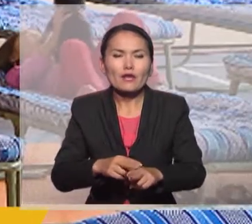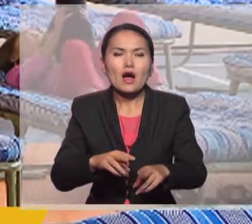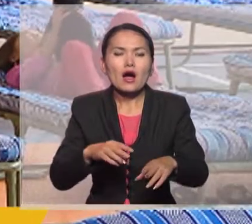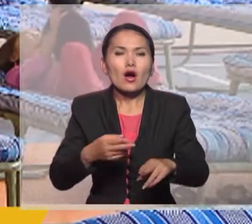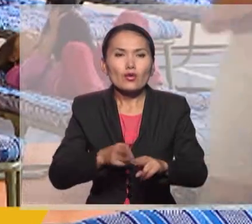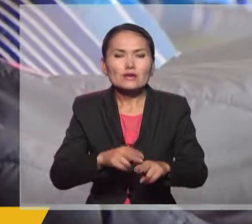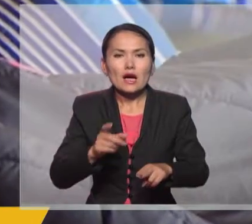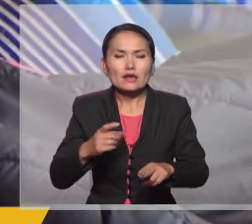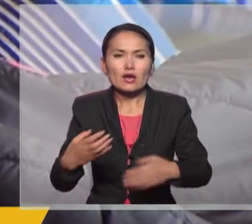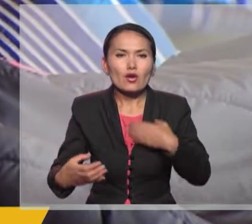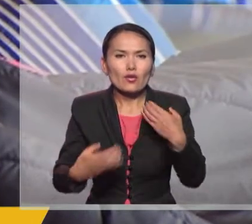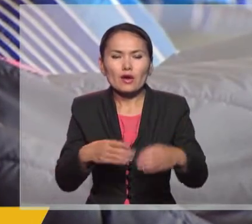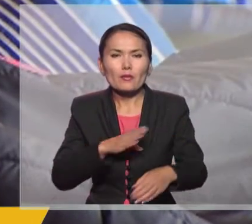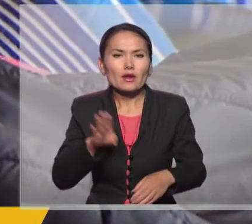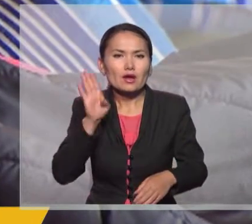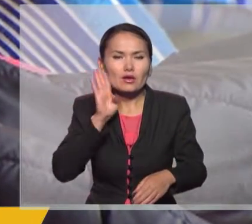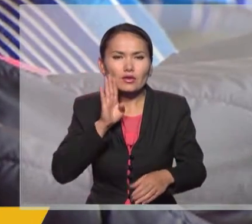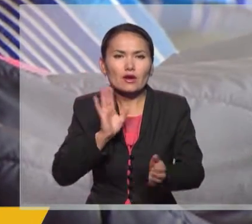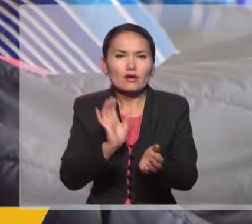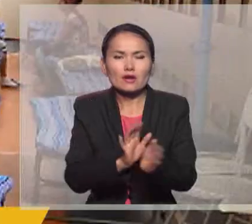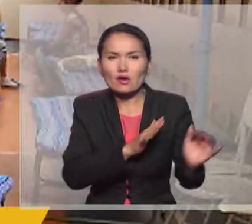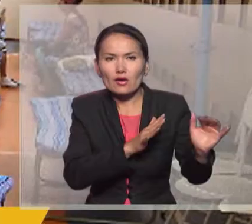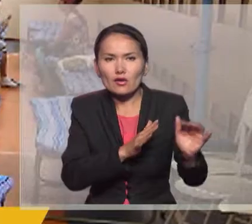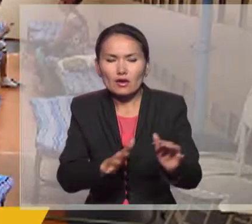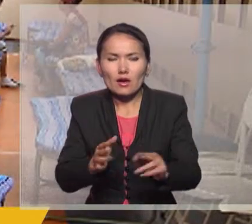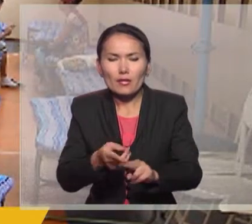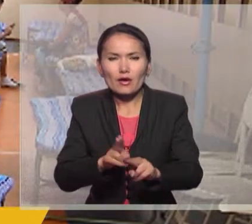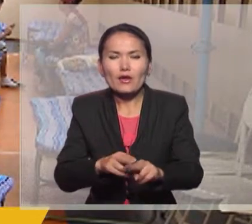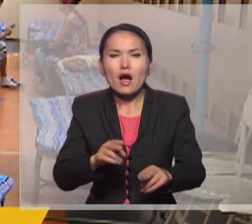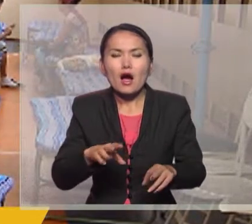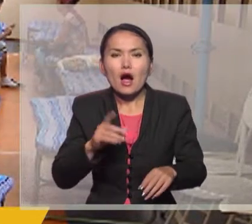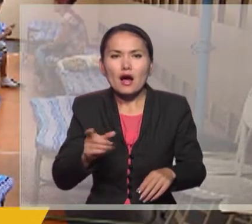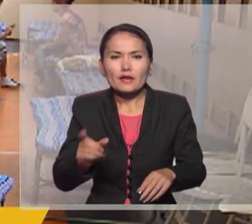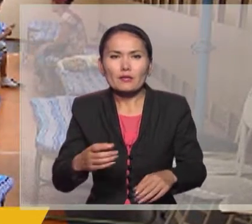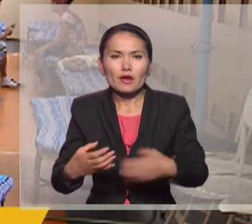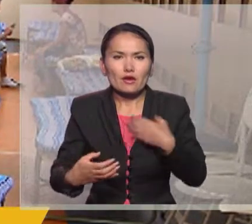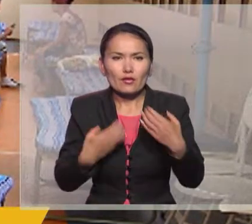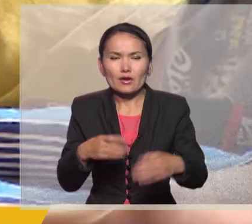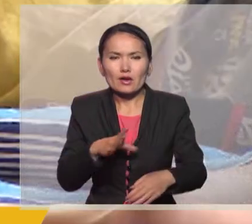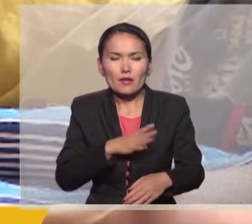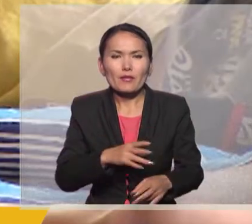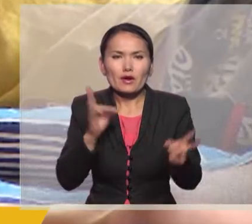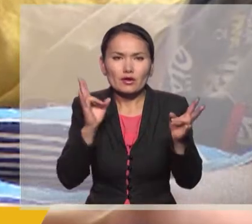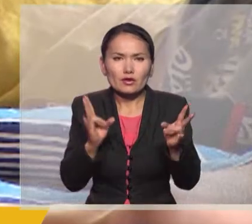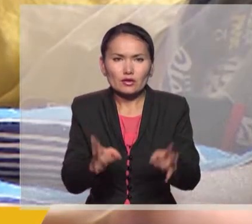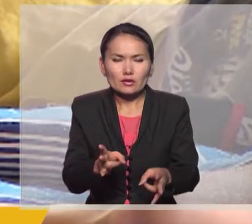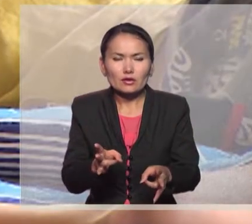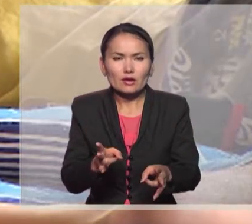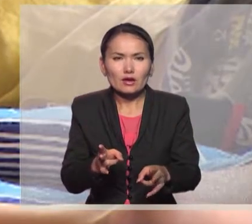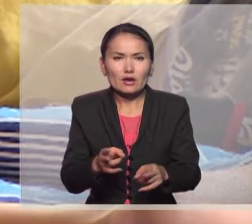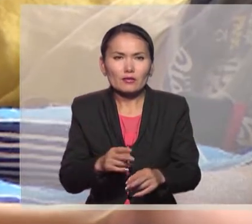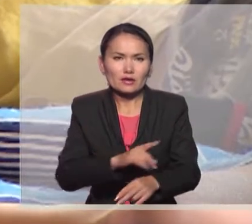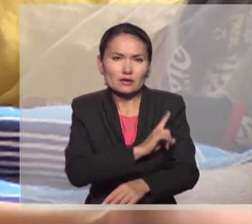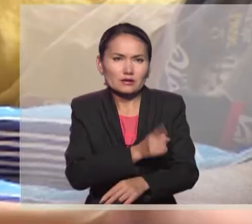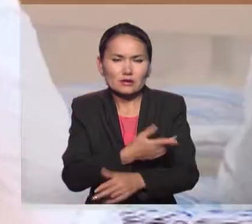күркіреген өзен аққанлай кәдімгідей үрейлендірді дейді өздері. Дәрігерге қаралған азаматтарда айтарлықтай жарақат жоқ. Қан қысымы көтерілген деді